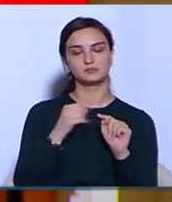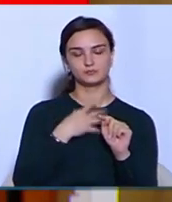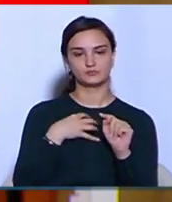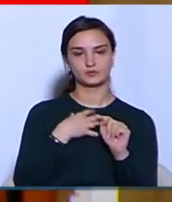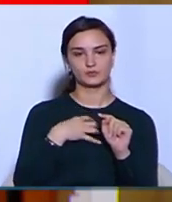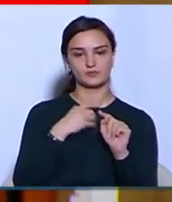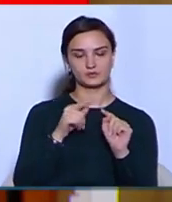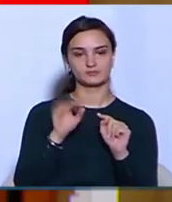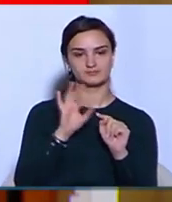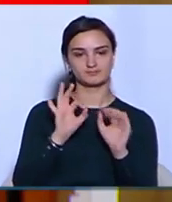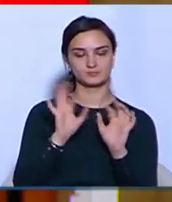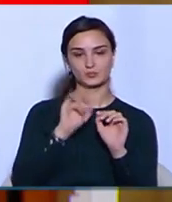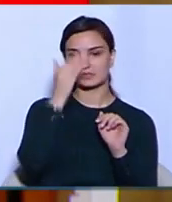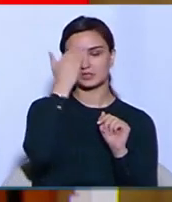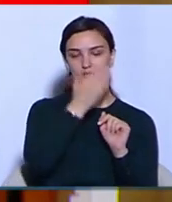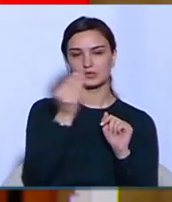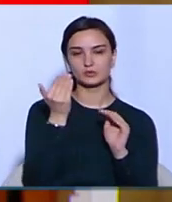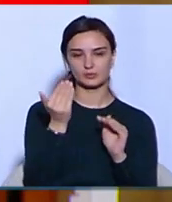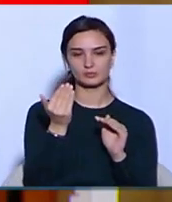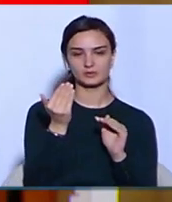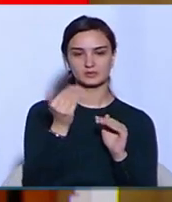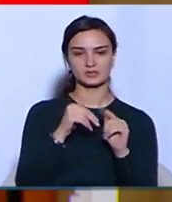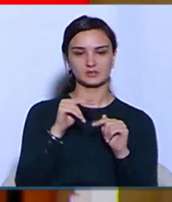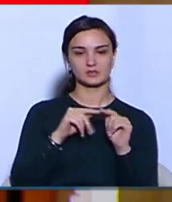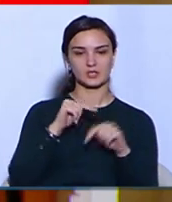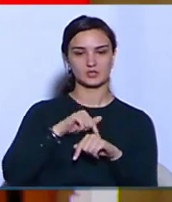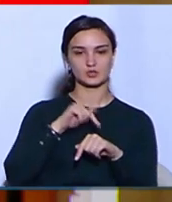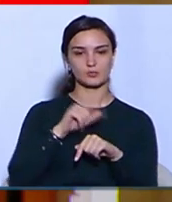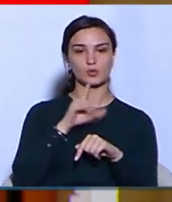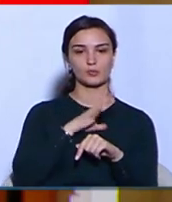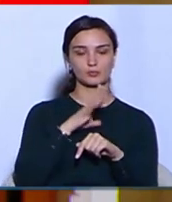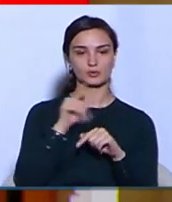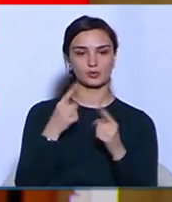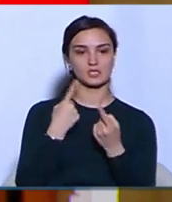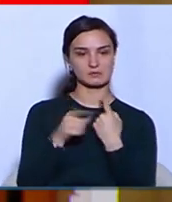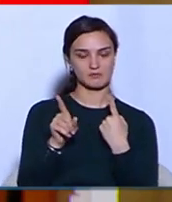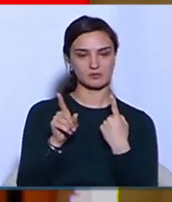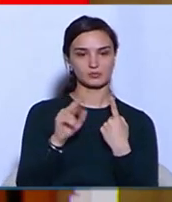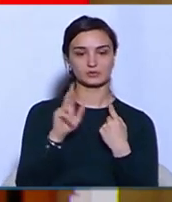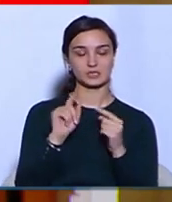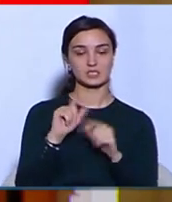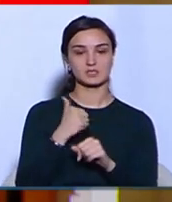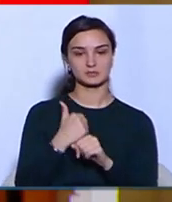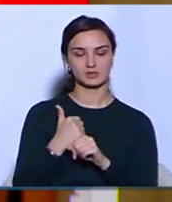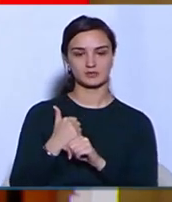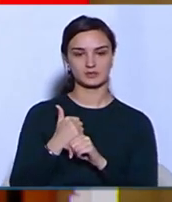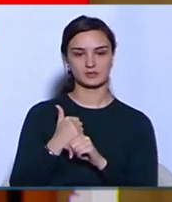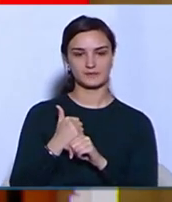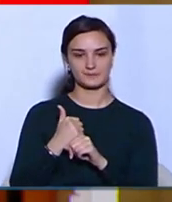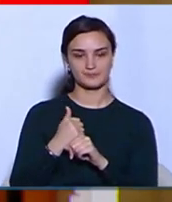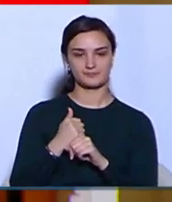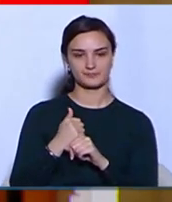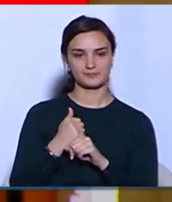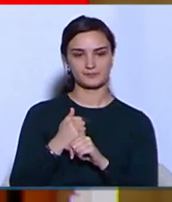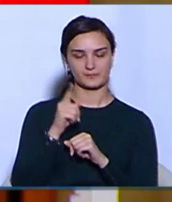წაქეზებას ემსახურებოდა, რომ საზოგადოების განწყობა ყოფილიყო განსხვავებული და რაც მთავარია,